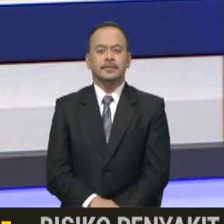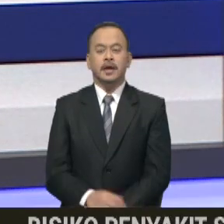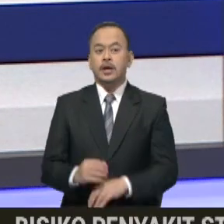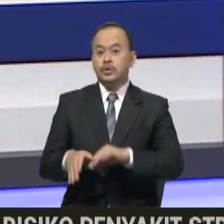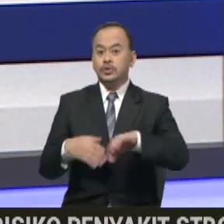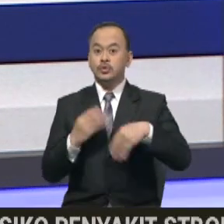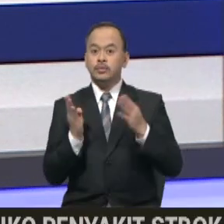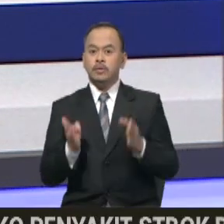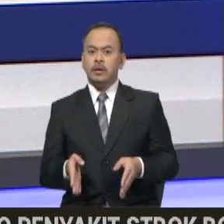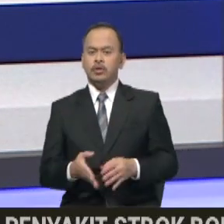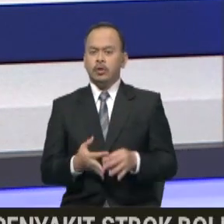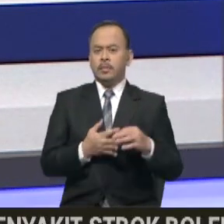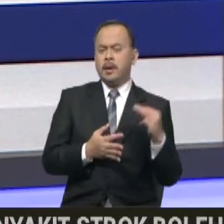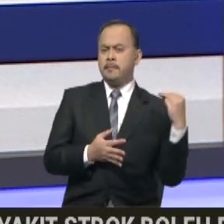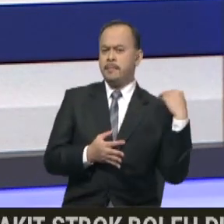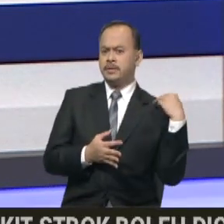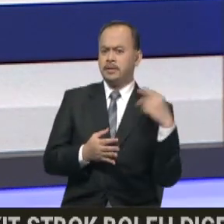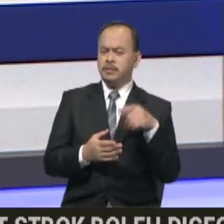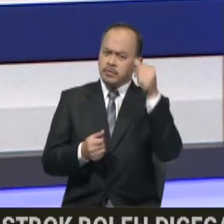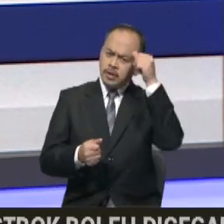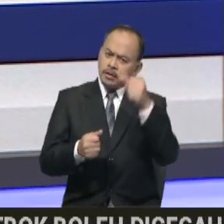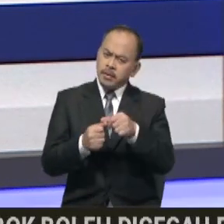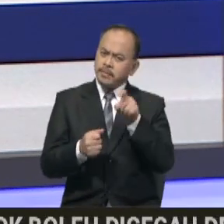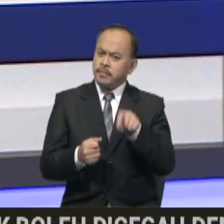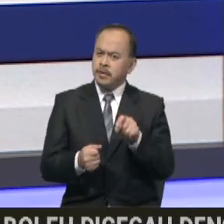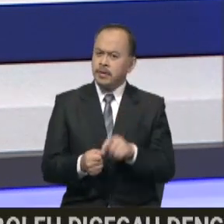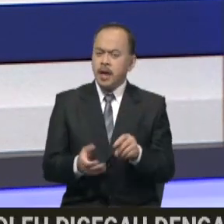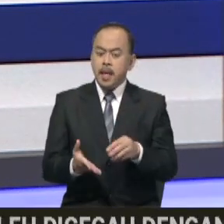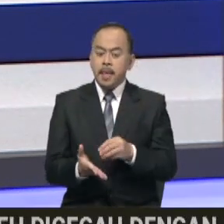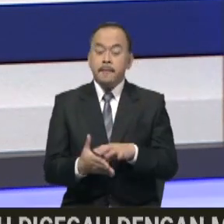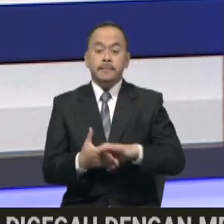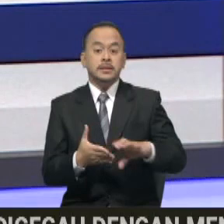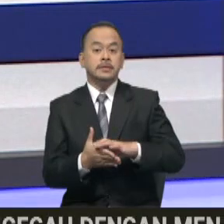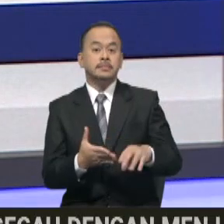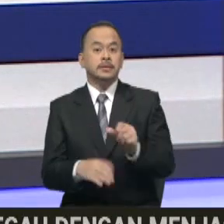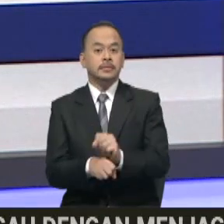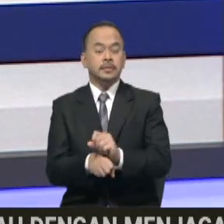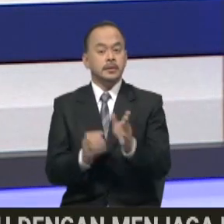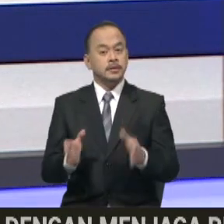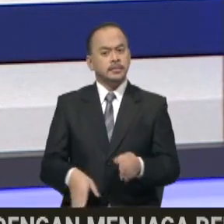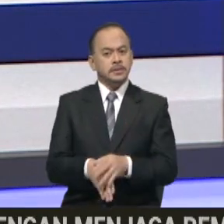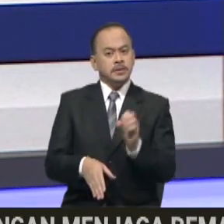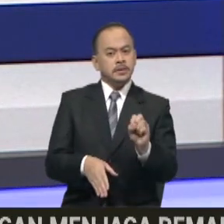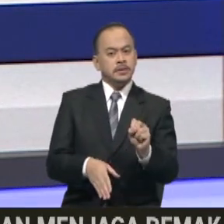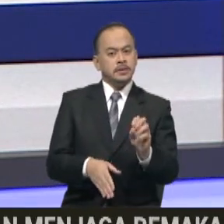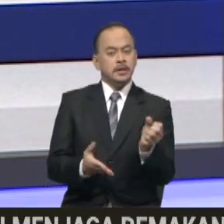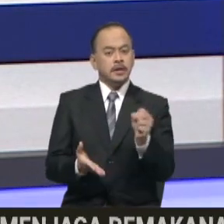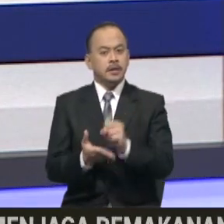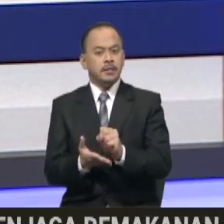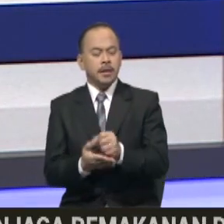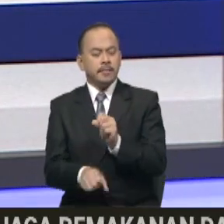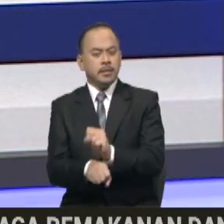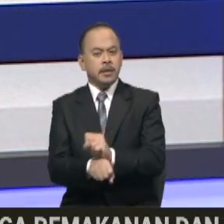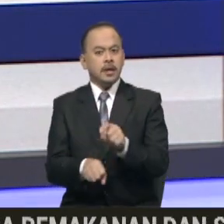Orang ramai terutama para majikan diingatkan untuk memastikan pas-pas pekerja sentiasa sah dan memastikan pekerja